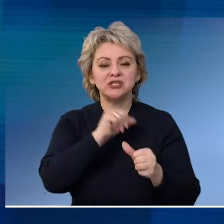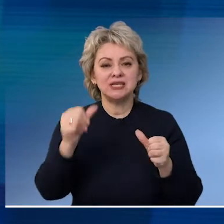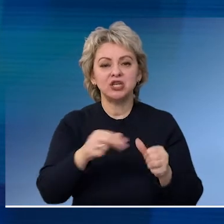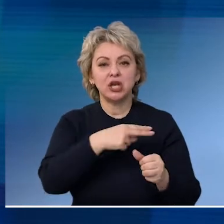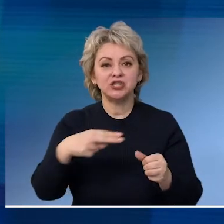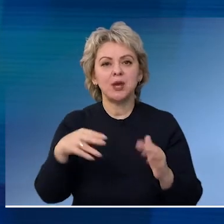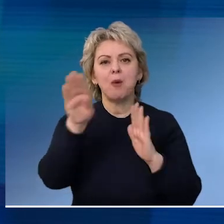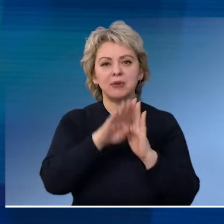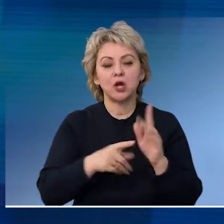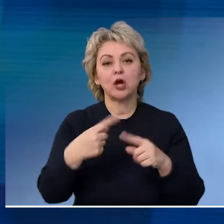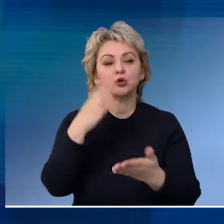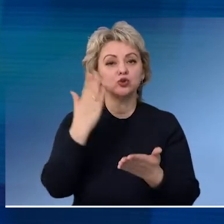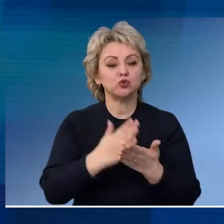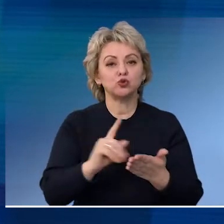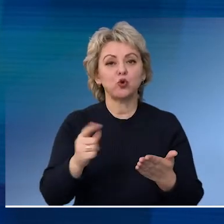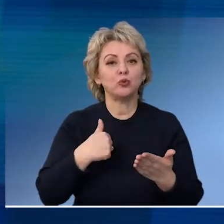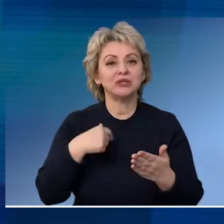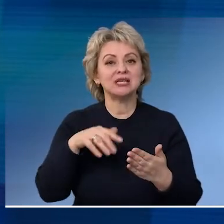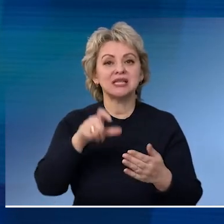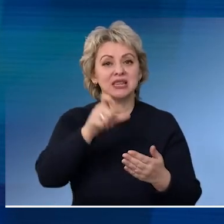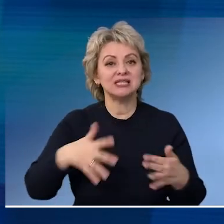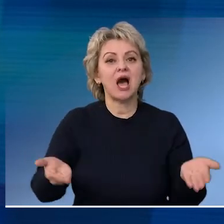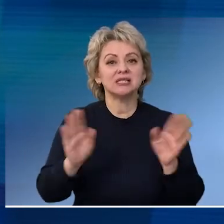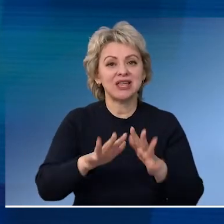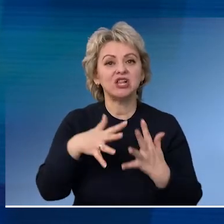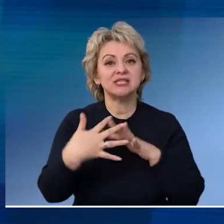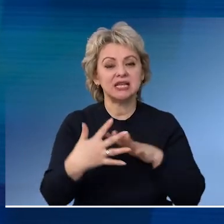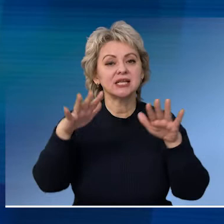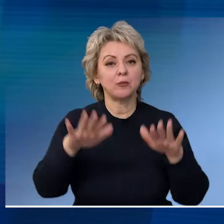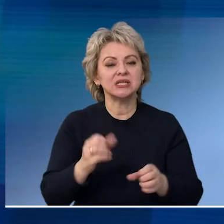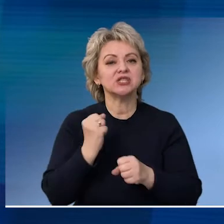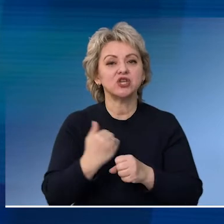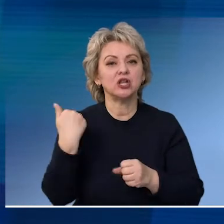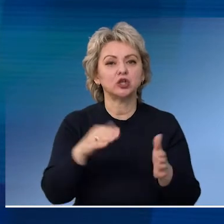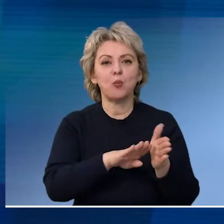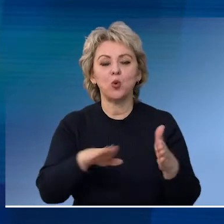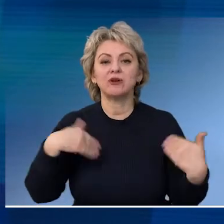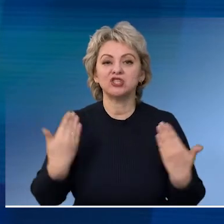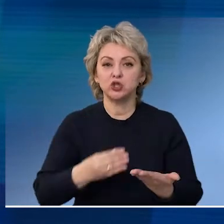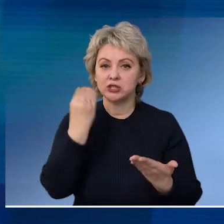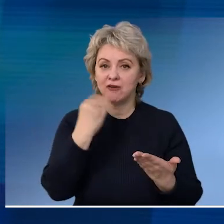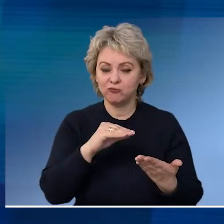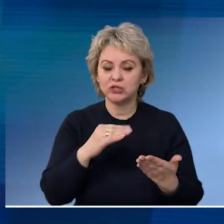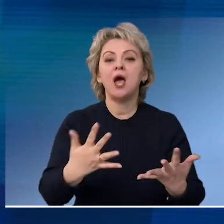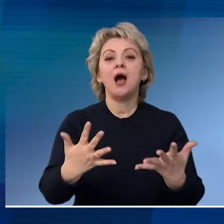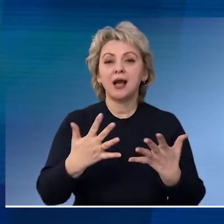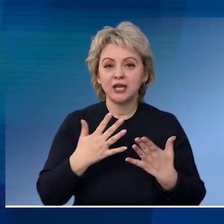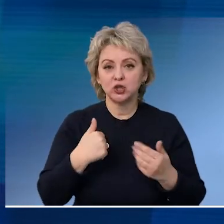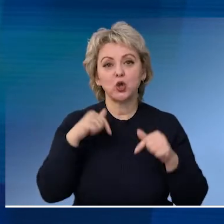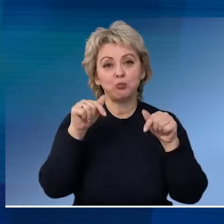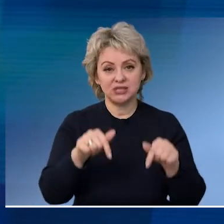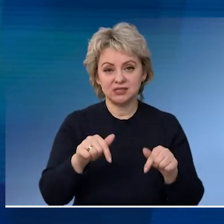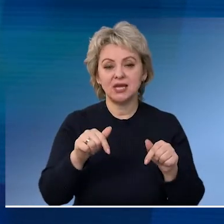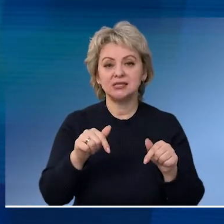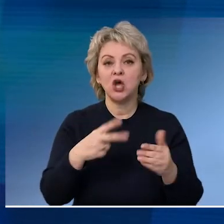отдельная программа, которая существует, о том, чтобы у нас население оставалось в сельской местности, сделать там уровень уровень жизни комфортным. И, конечно,